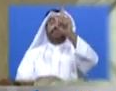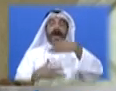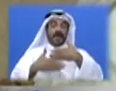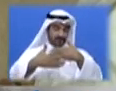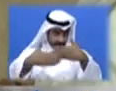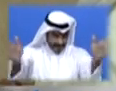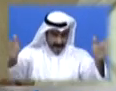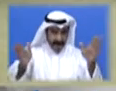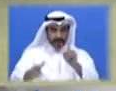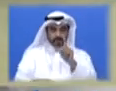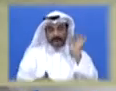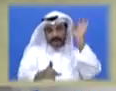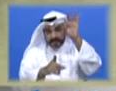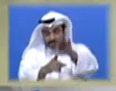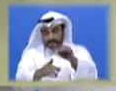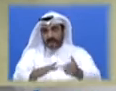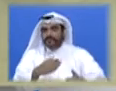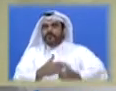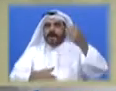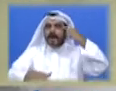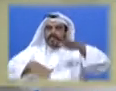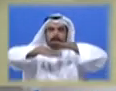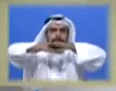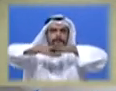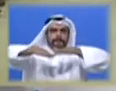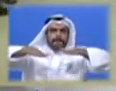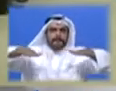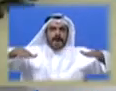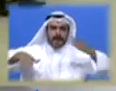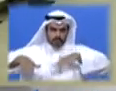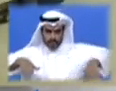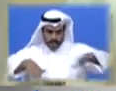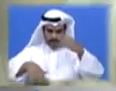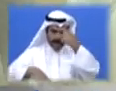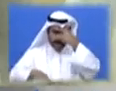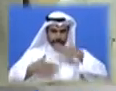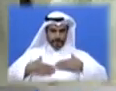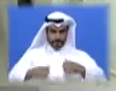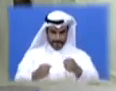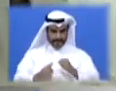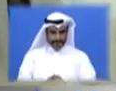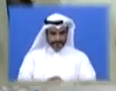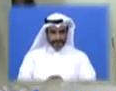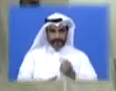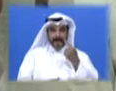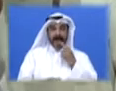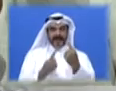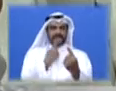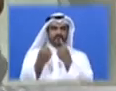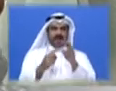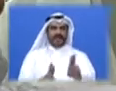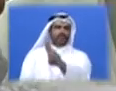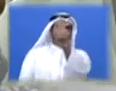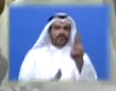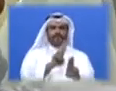الصحة للوصول إلى راحة وسلامة المرضى. وتحدثنا عن الشأن الطبي في